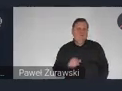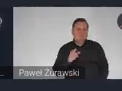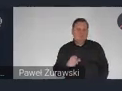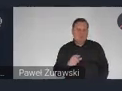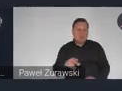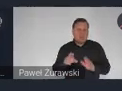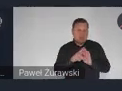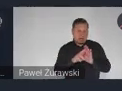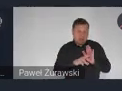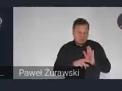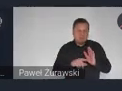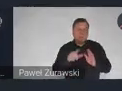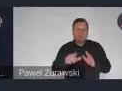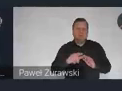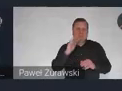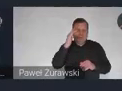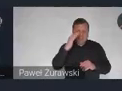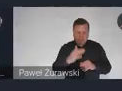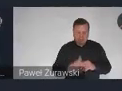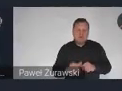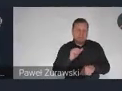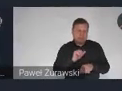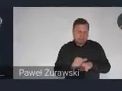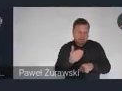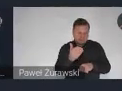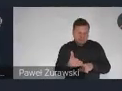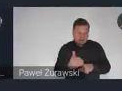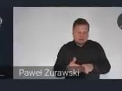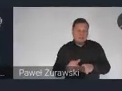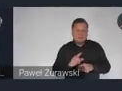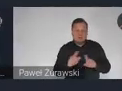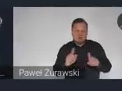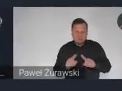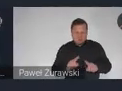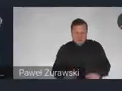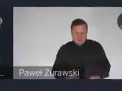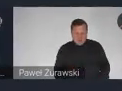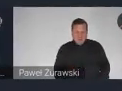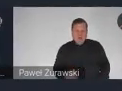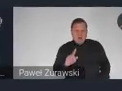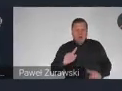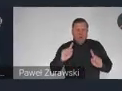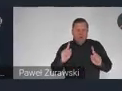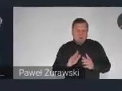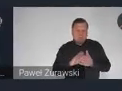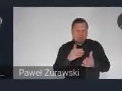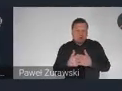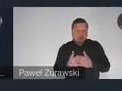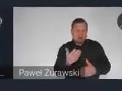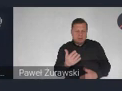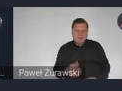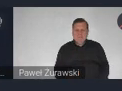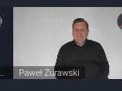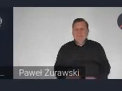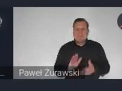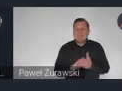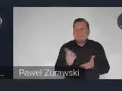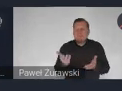naszym regulaminie pokrótce postaram się tutaj wymienić kilka takich przykładów może to być